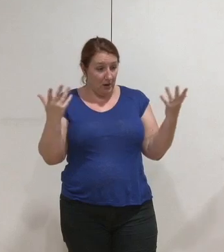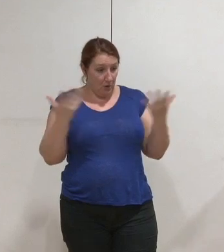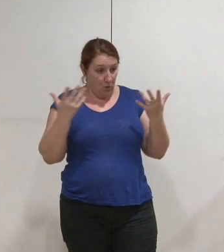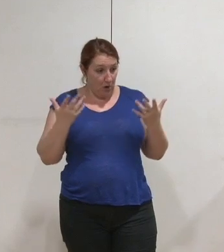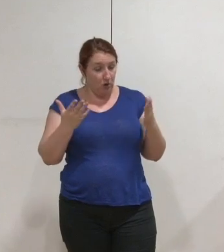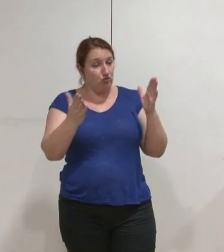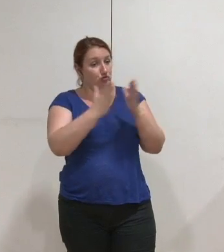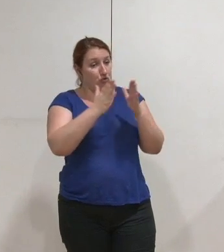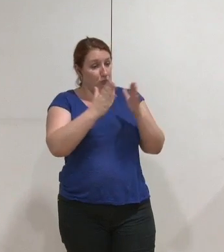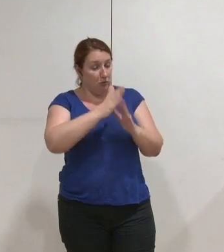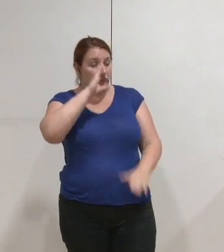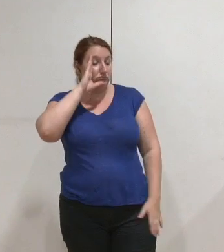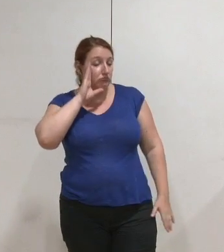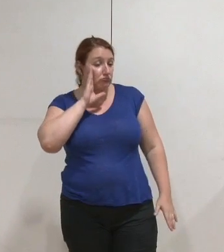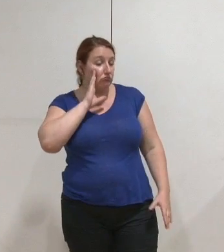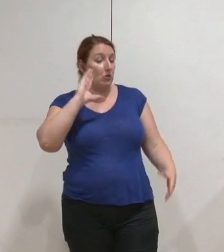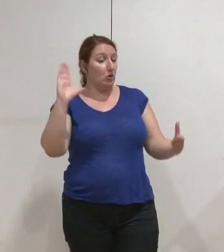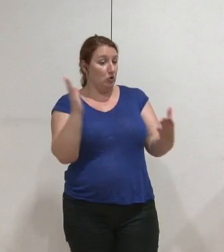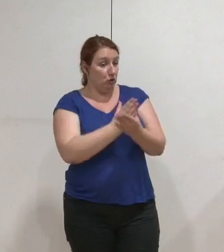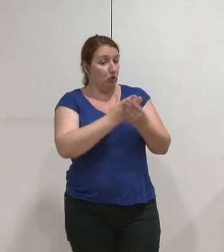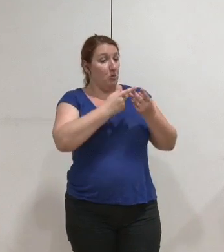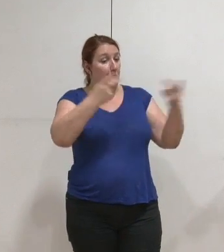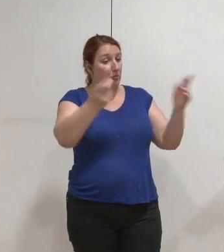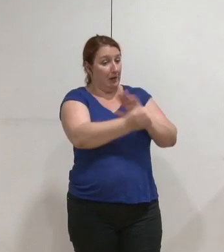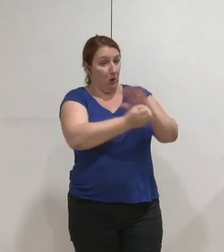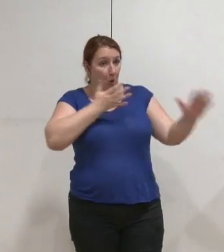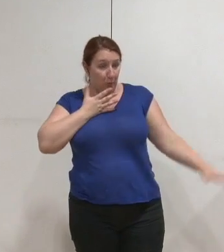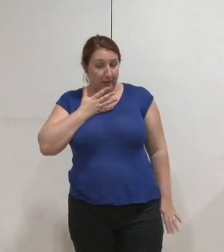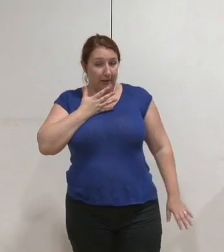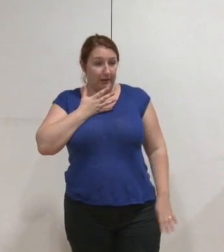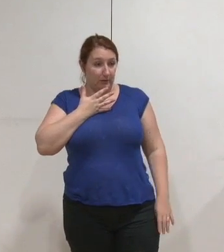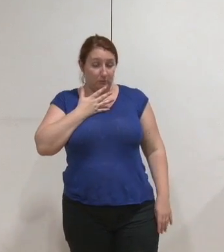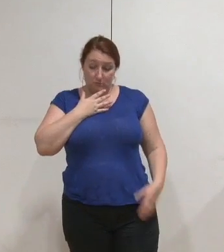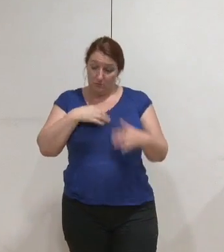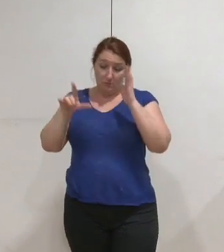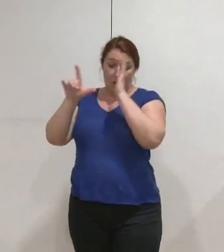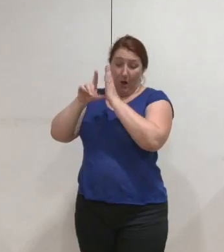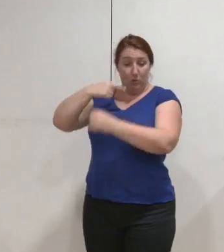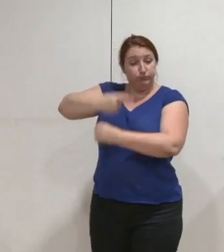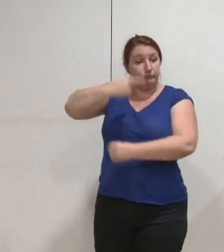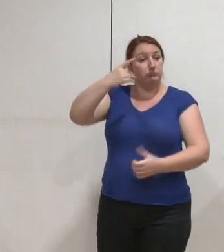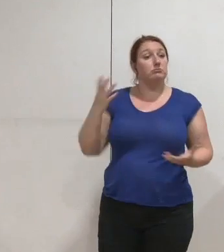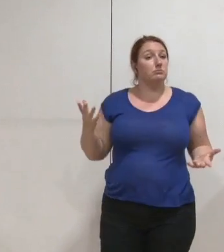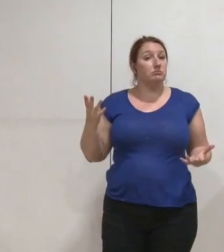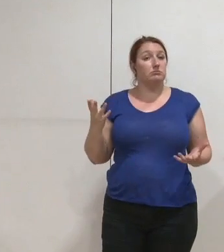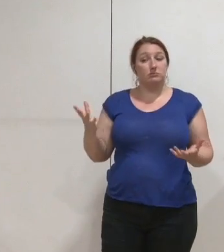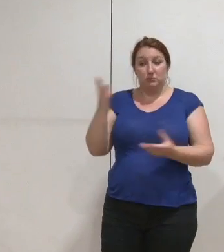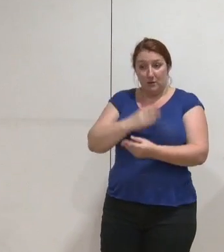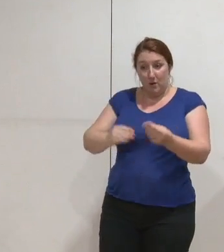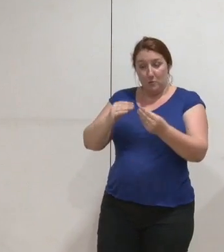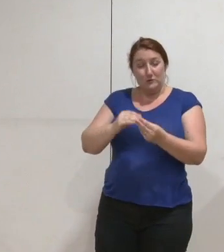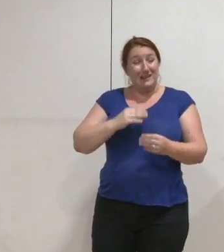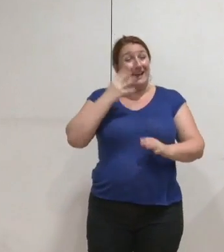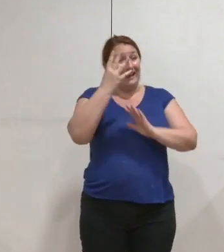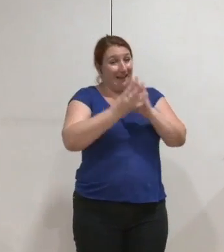de vous demander de me communiquer un document public conformément à la loi d'autant plus que à qure reprises